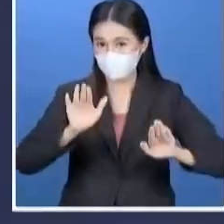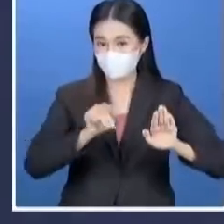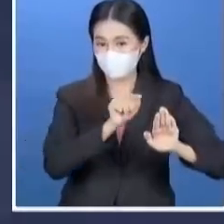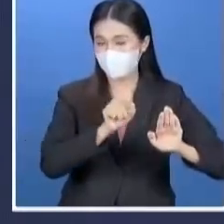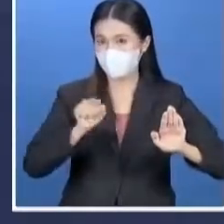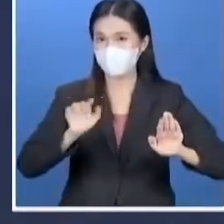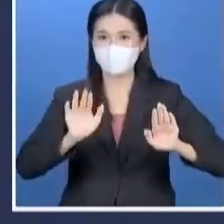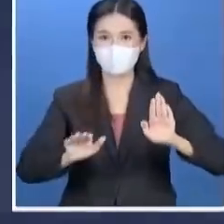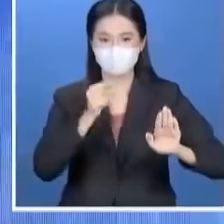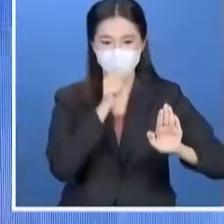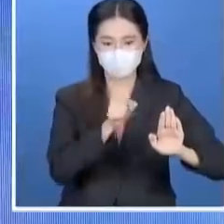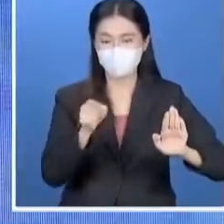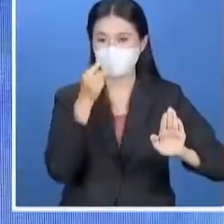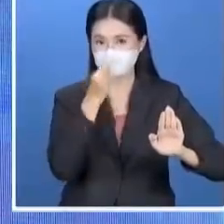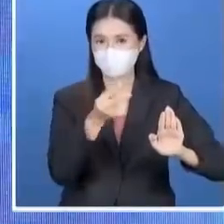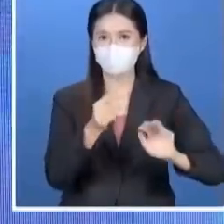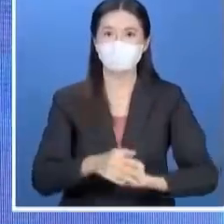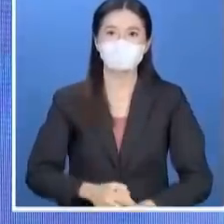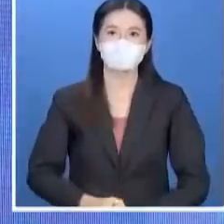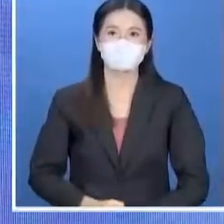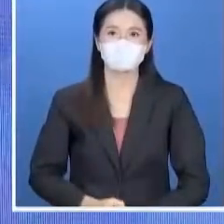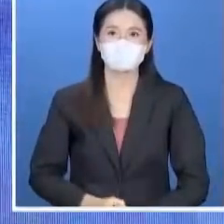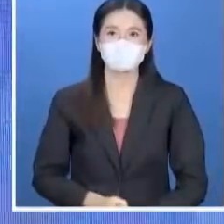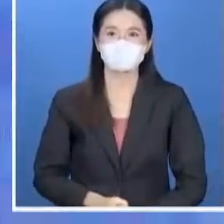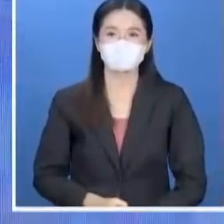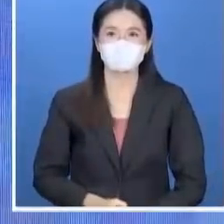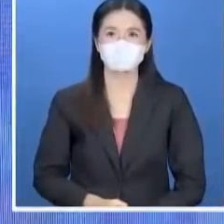องเหตุการณ์จะได้ภาพดังนี้